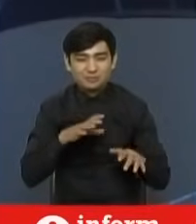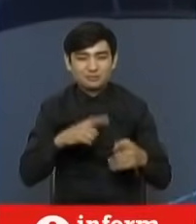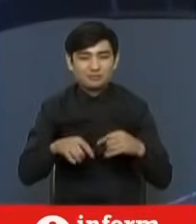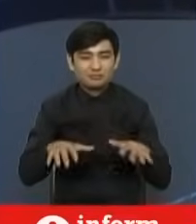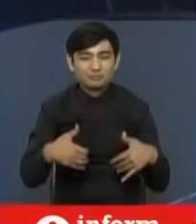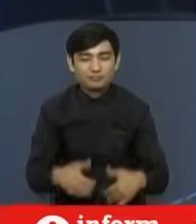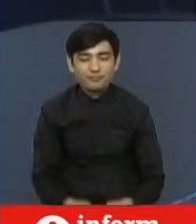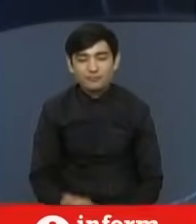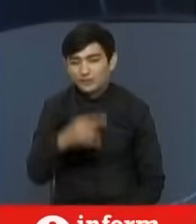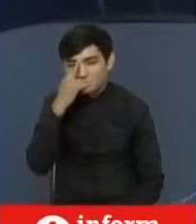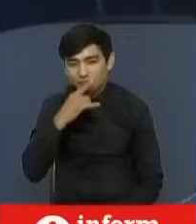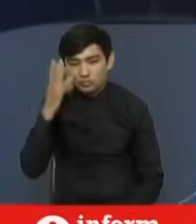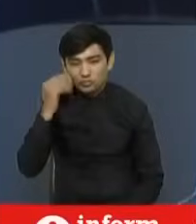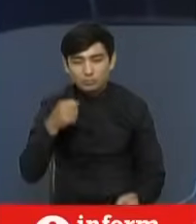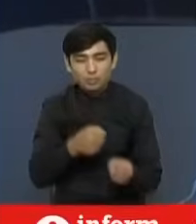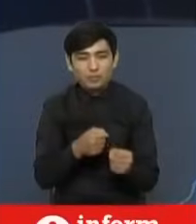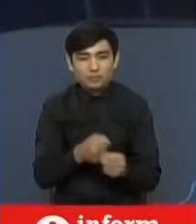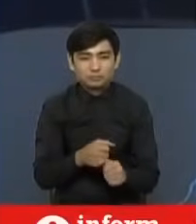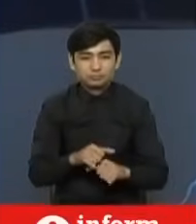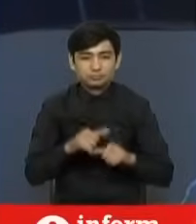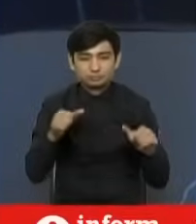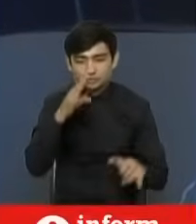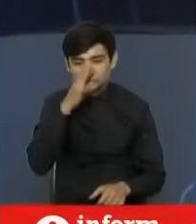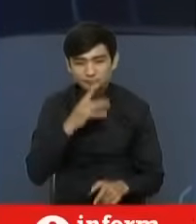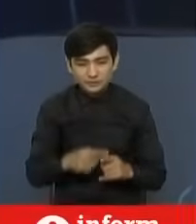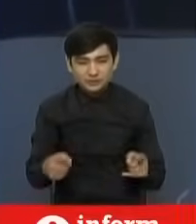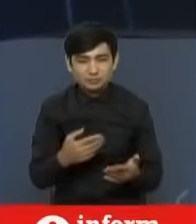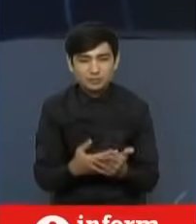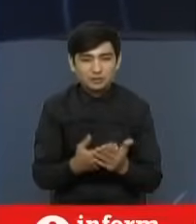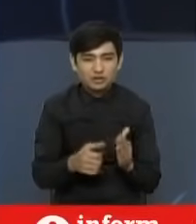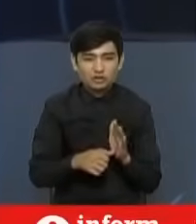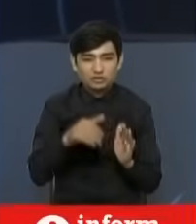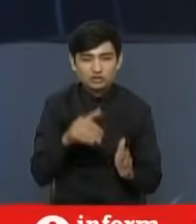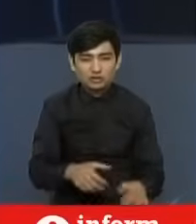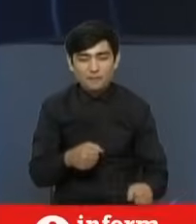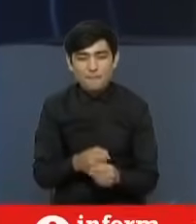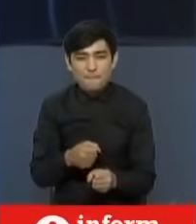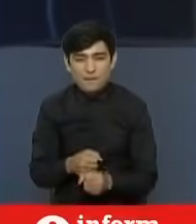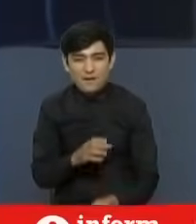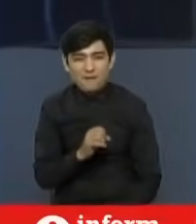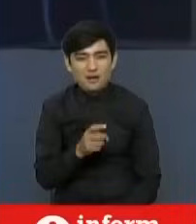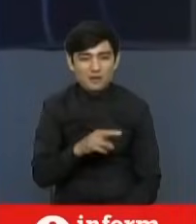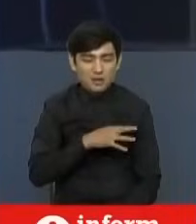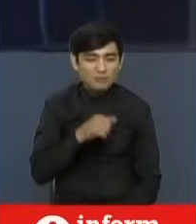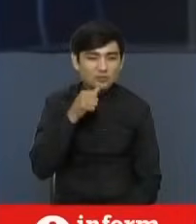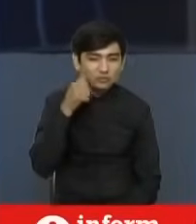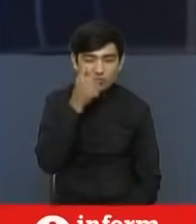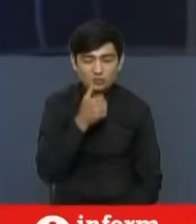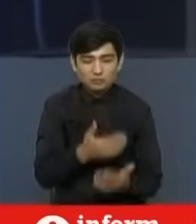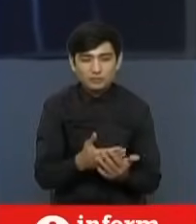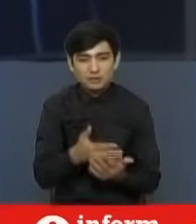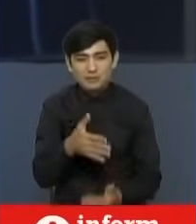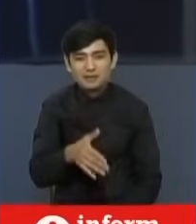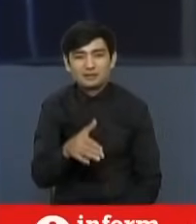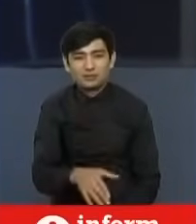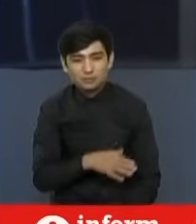В Казахстане растет число ДТП. За 4 месяца произошло более 6 тысяч аварий, тогда как за весь прошлый год около 5 тысяч.